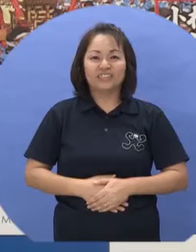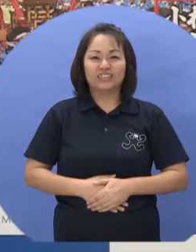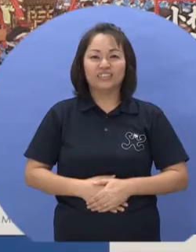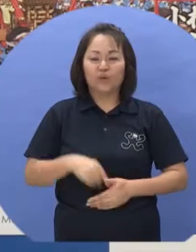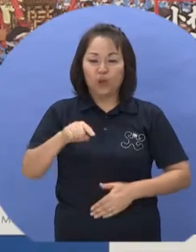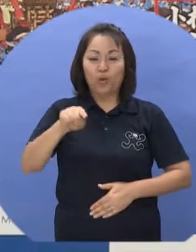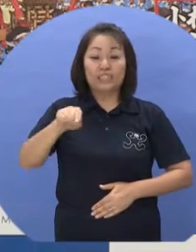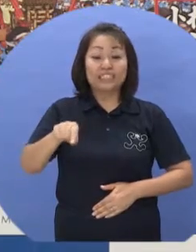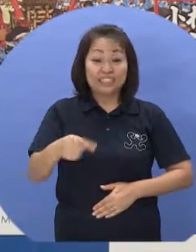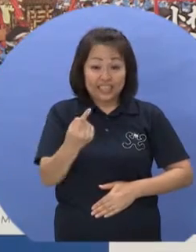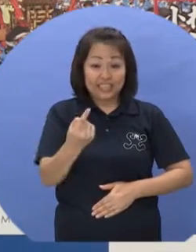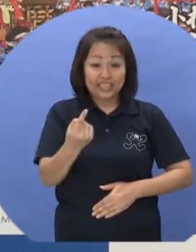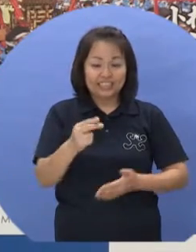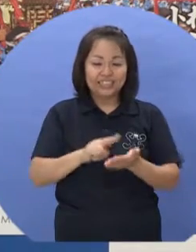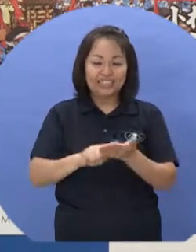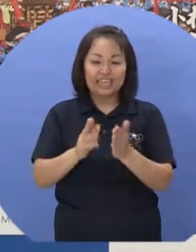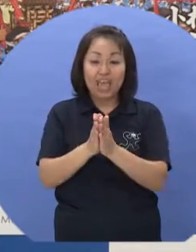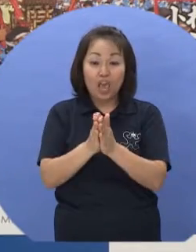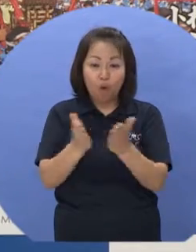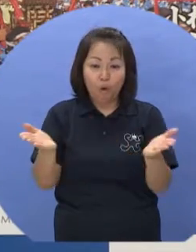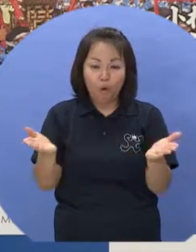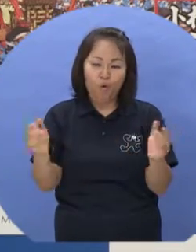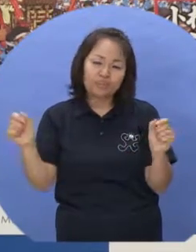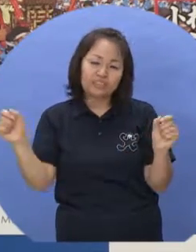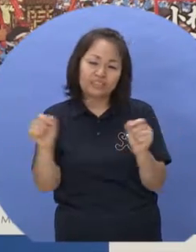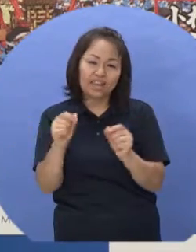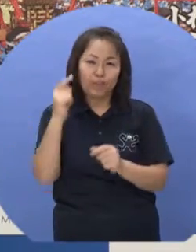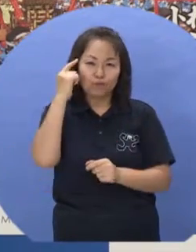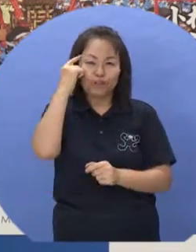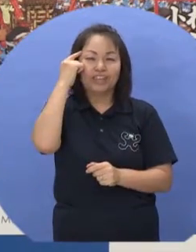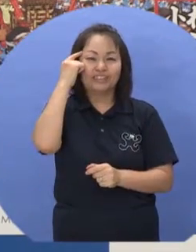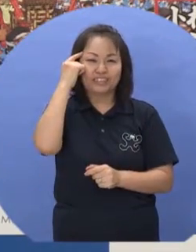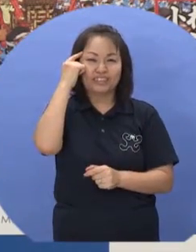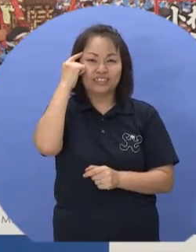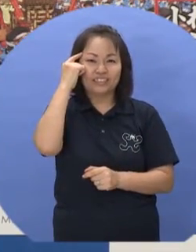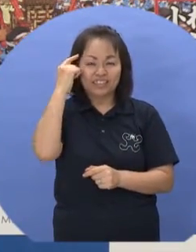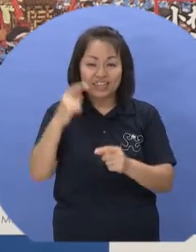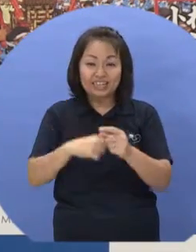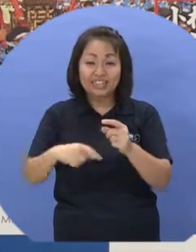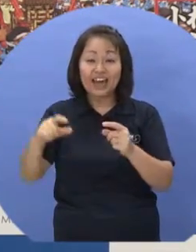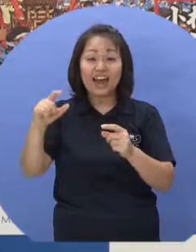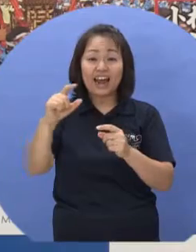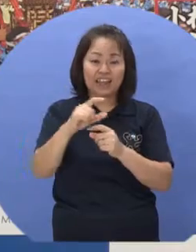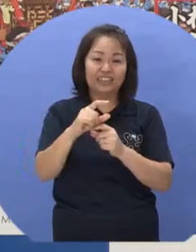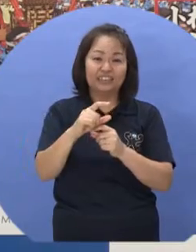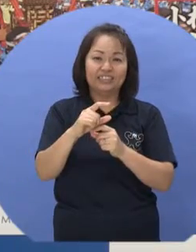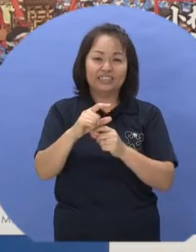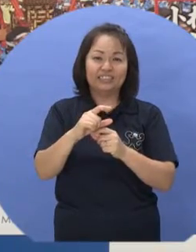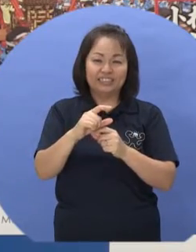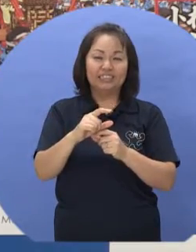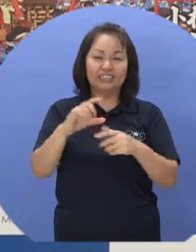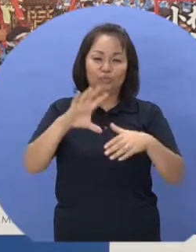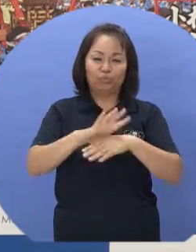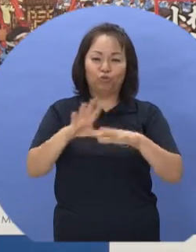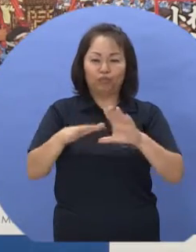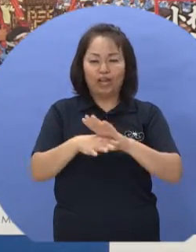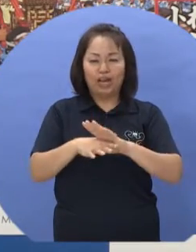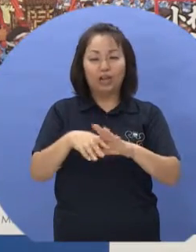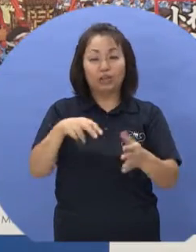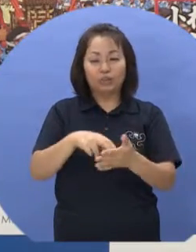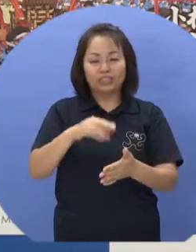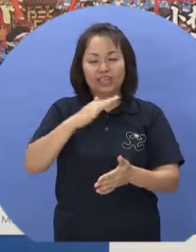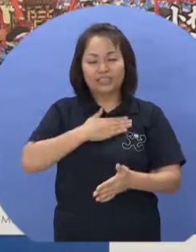じて絵本を身近に感じていただく、絵本をさらにですね、触れていただく、こうした機会をさ